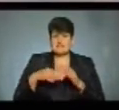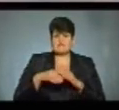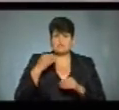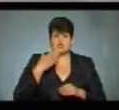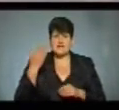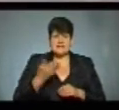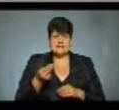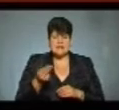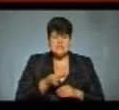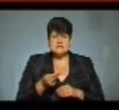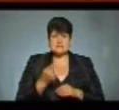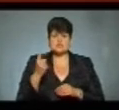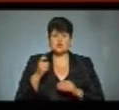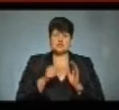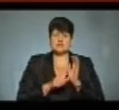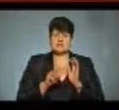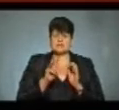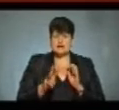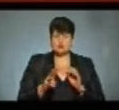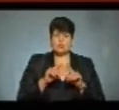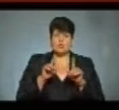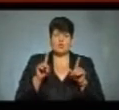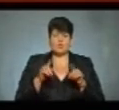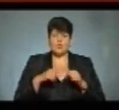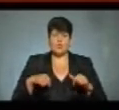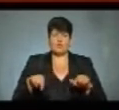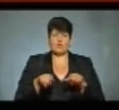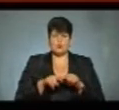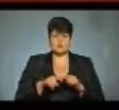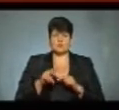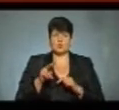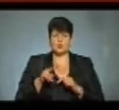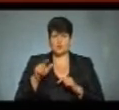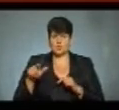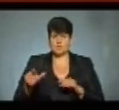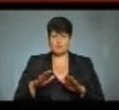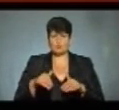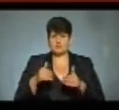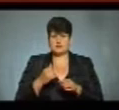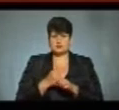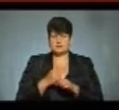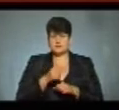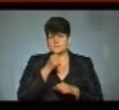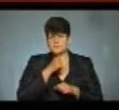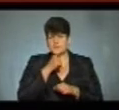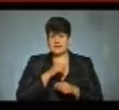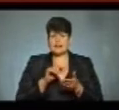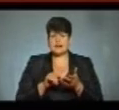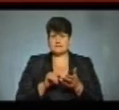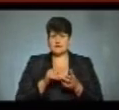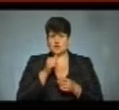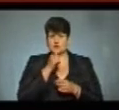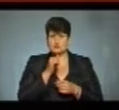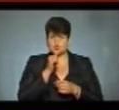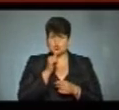На 163-му одномандатному окрузі в палаці кандидата-мажоритарника людям пропонували зробити тест на рівень цукру в крові, при